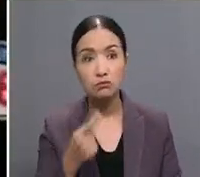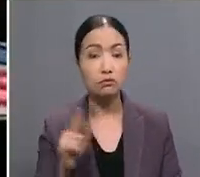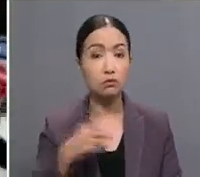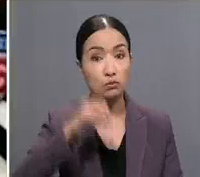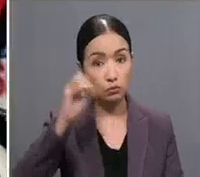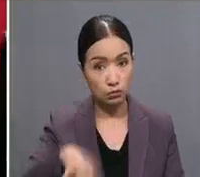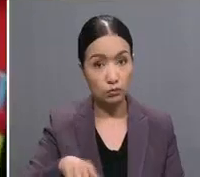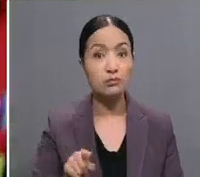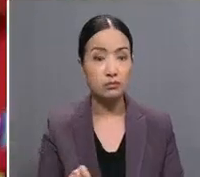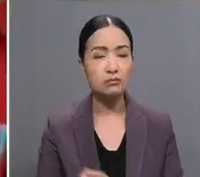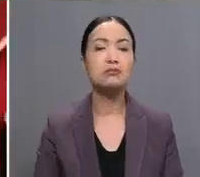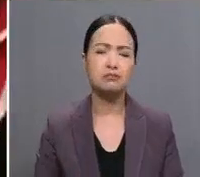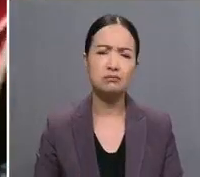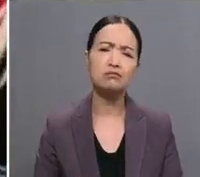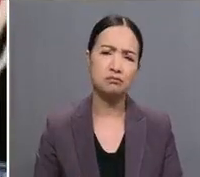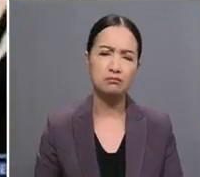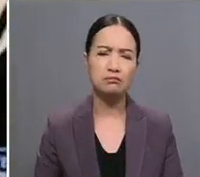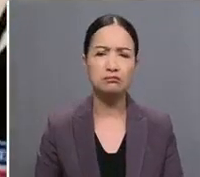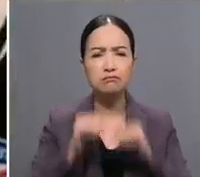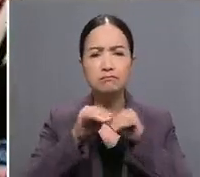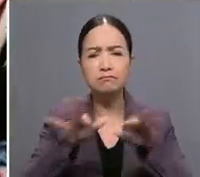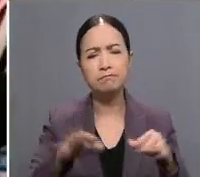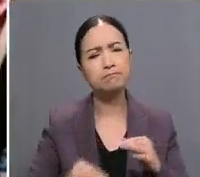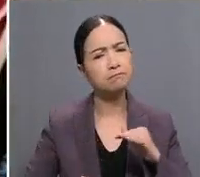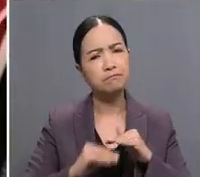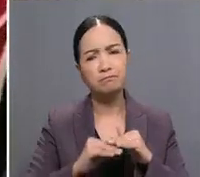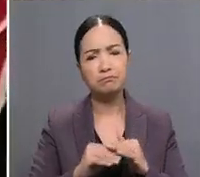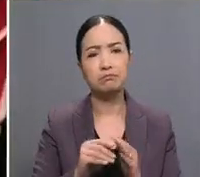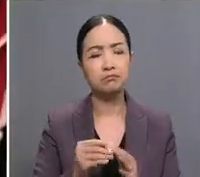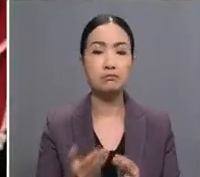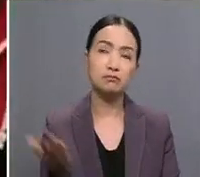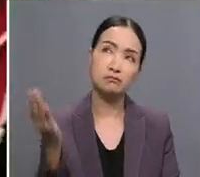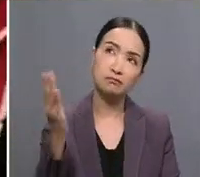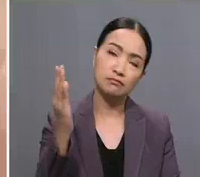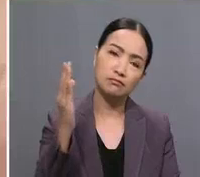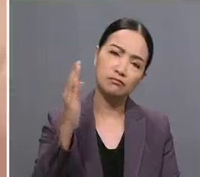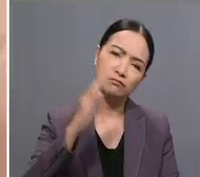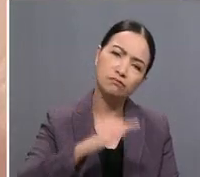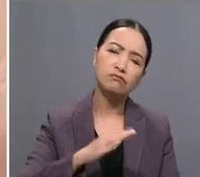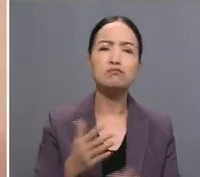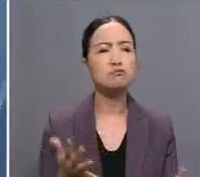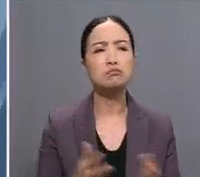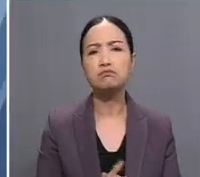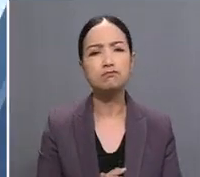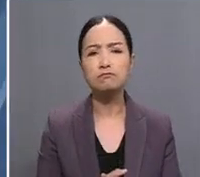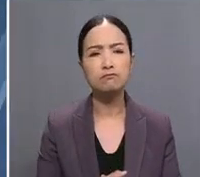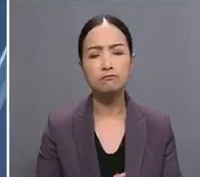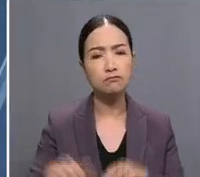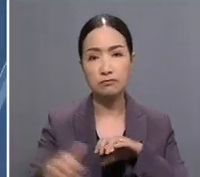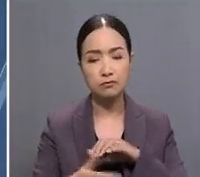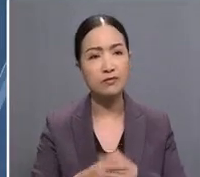ทำทองตกหล่นนะฮะปรากฏว่าประกาศไปเกือบครึ่งวันนะคุณได้ที่นี่มาไหมเข้าใจว่า